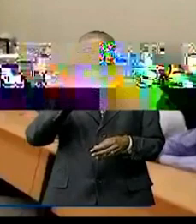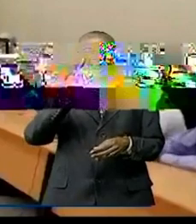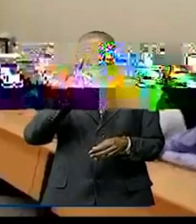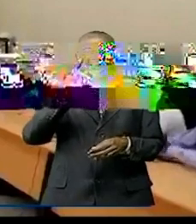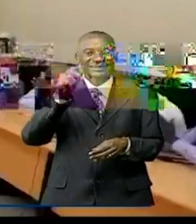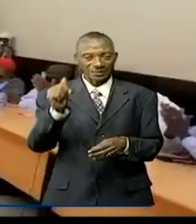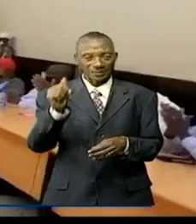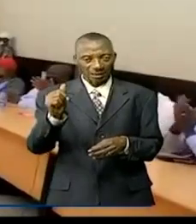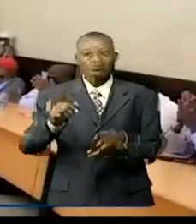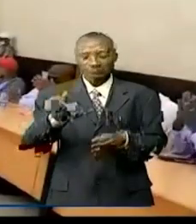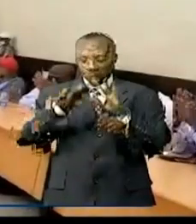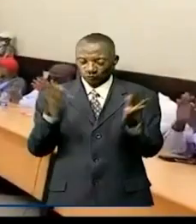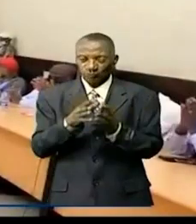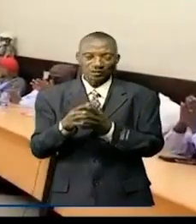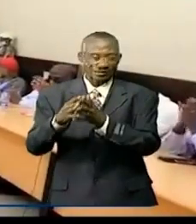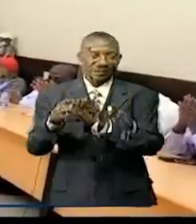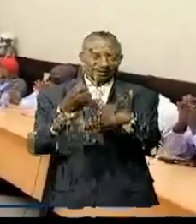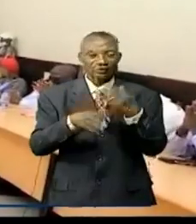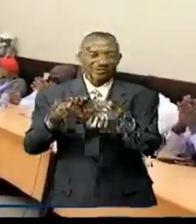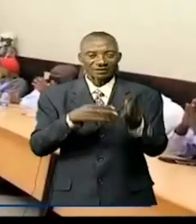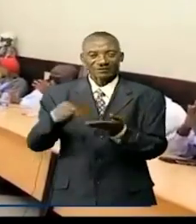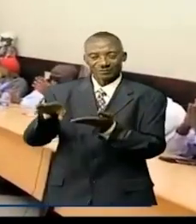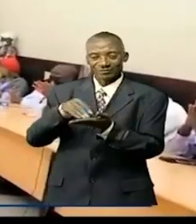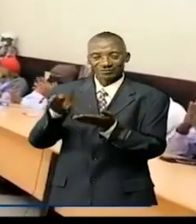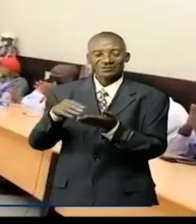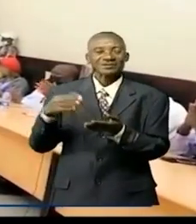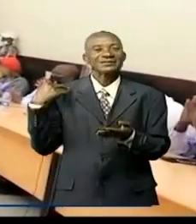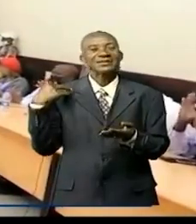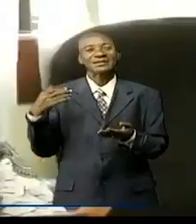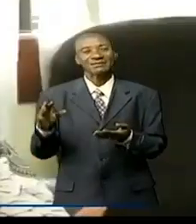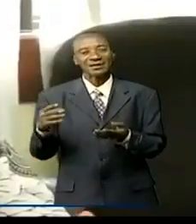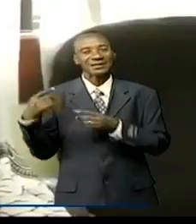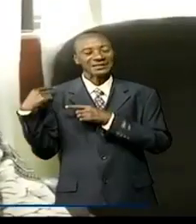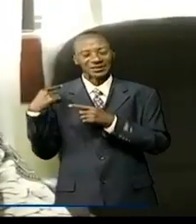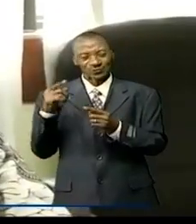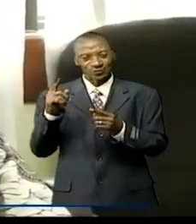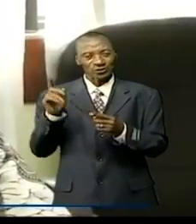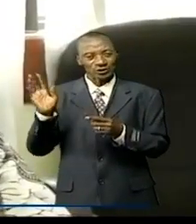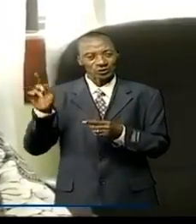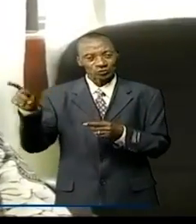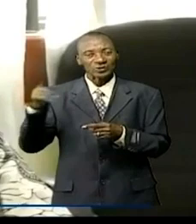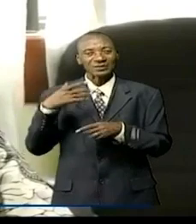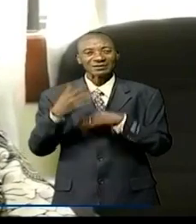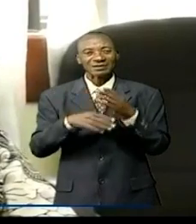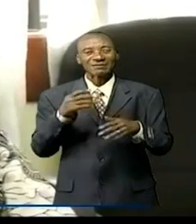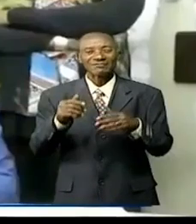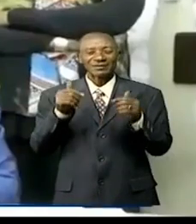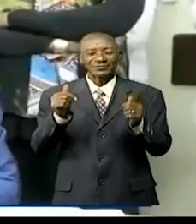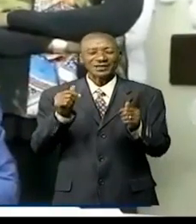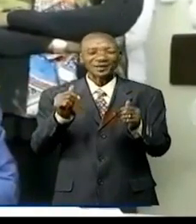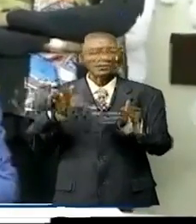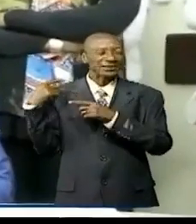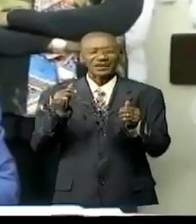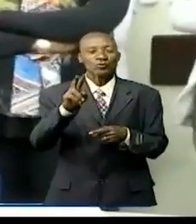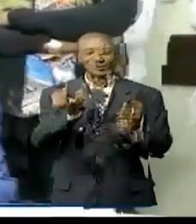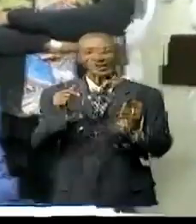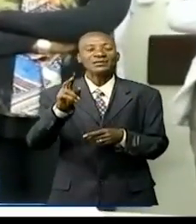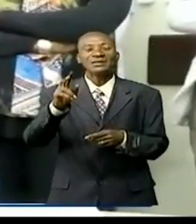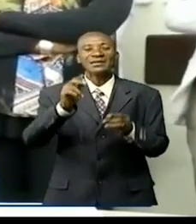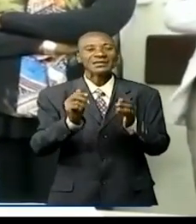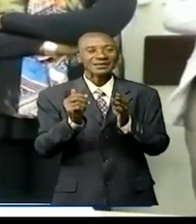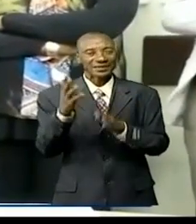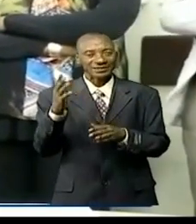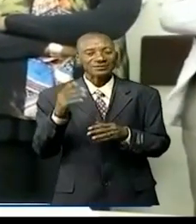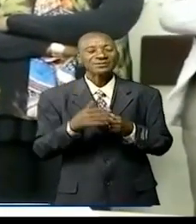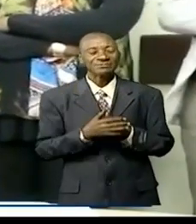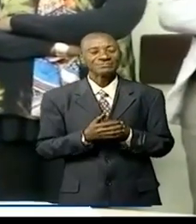la mobilisation des recettes de l'État depuis qu'il est à la tête de cette institution depuis 2015. Jodel Diongo